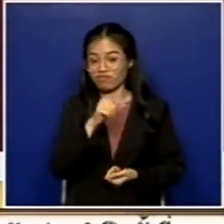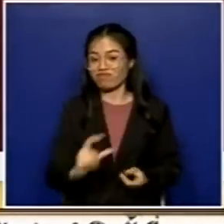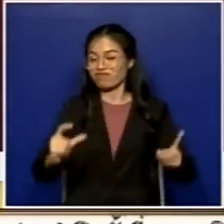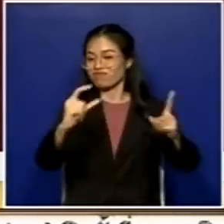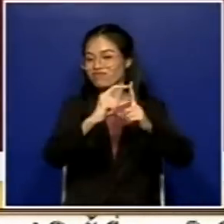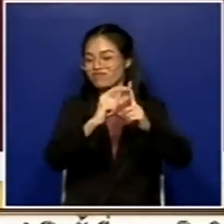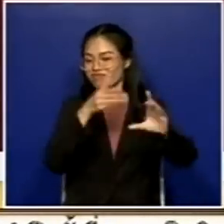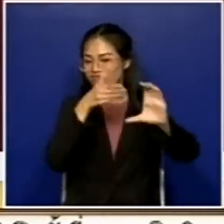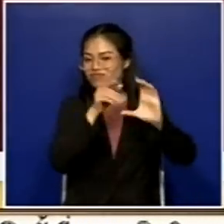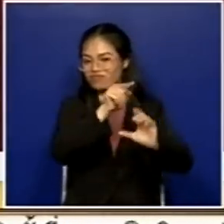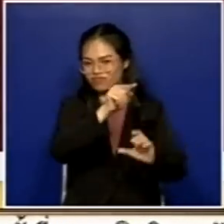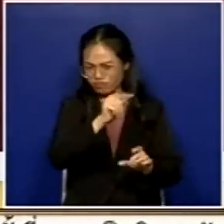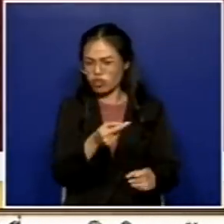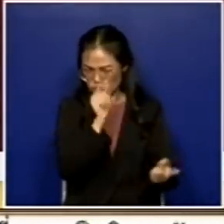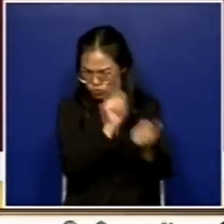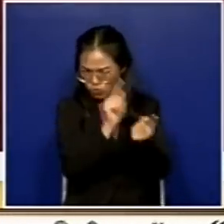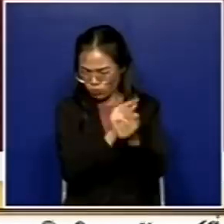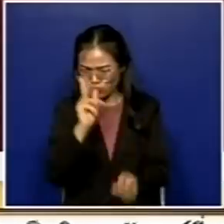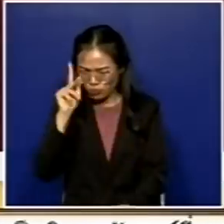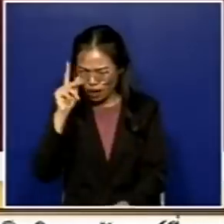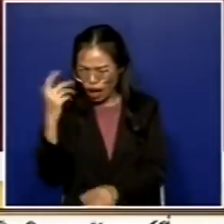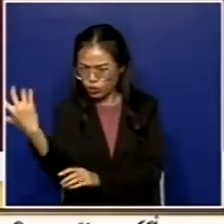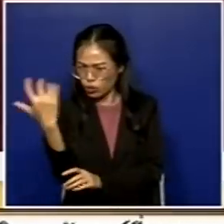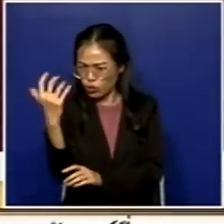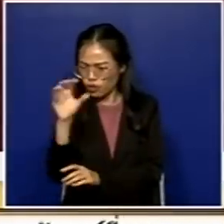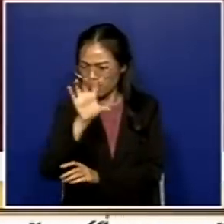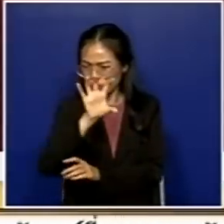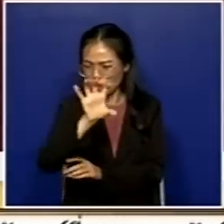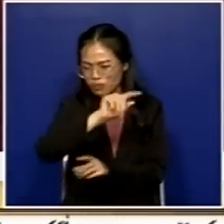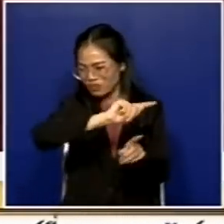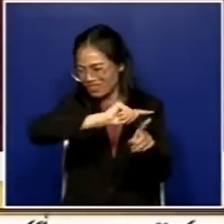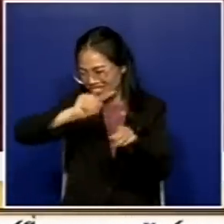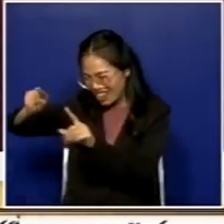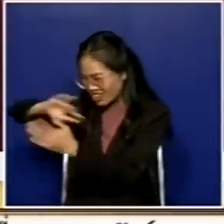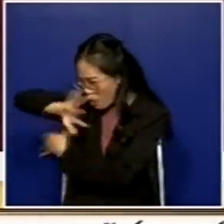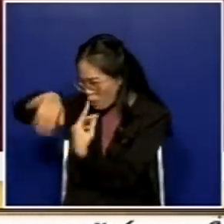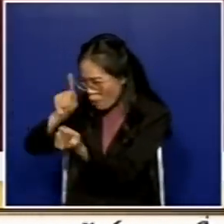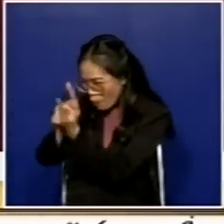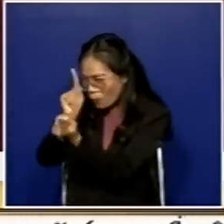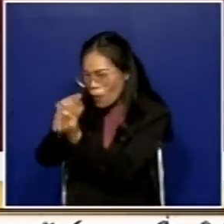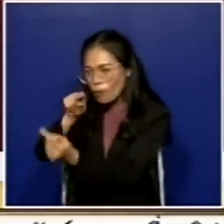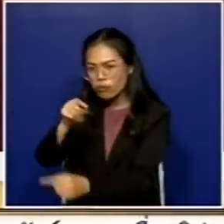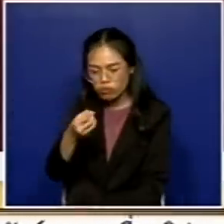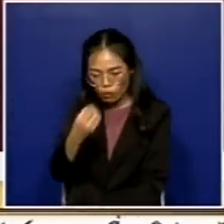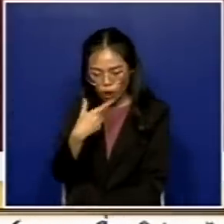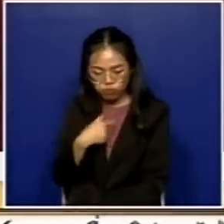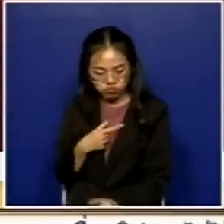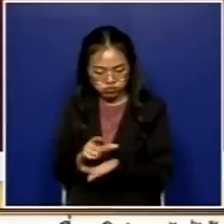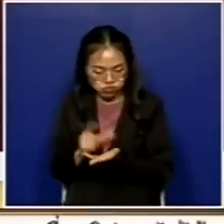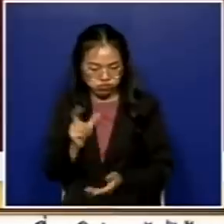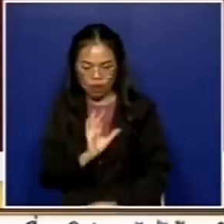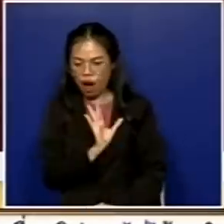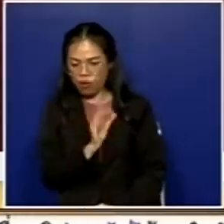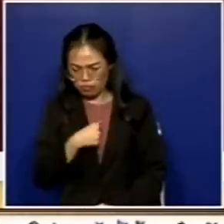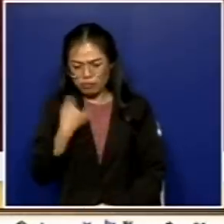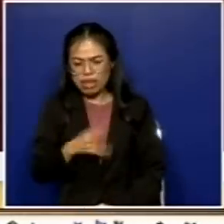อันนี้ออกทุกสือนะับ แต่ผมดึงออกมาเฉพาะสื่อเดียว ท่านบอกว่าท่ไม่ออก ผมผิดอะไรหรื